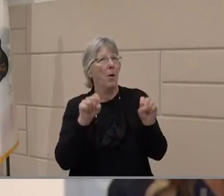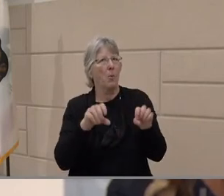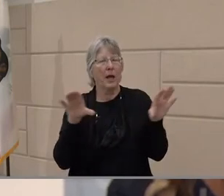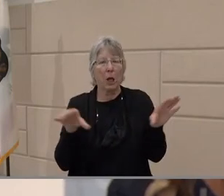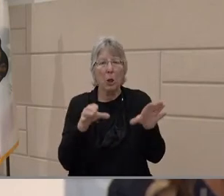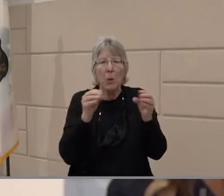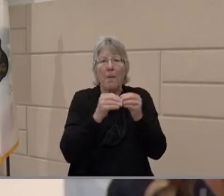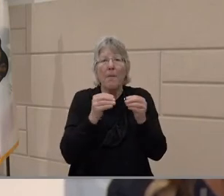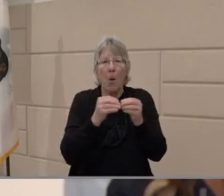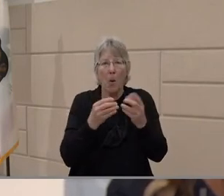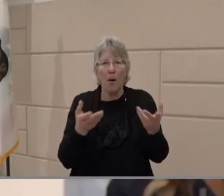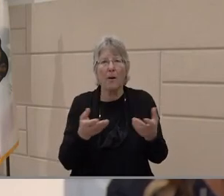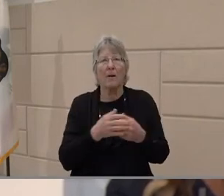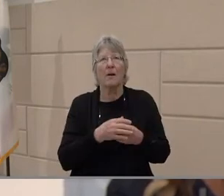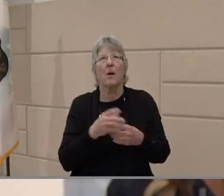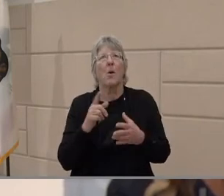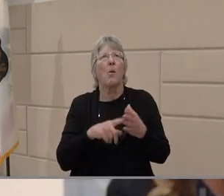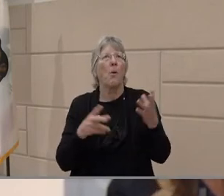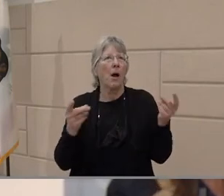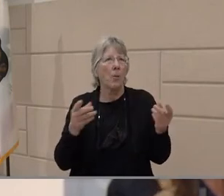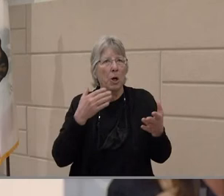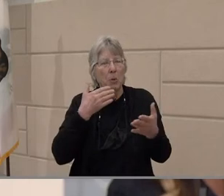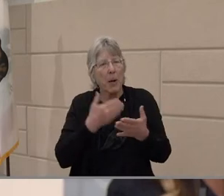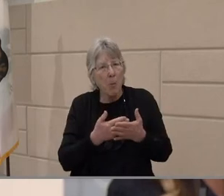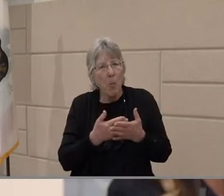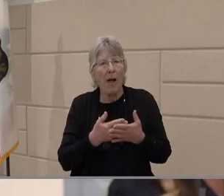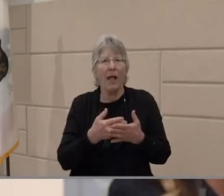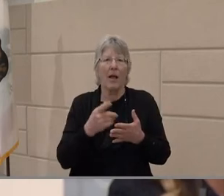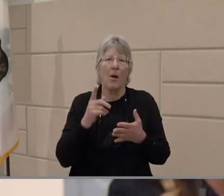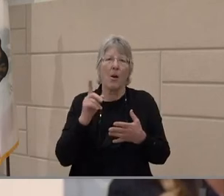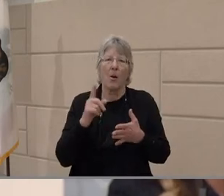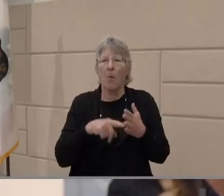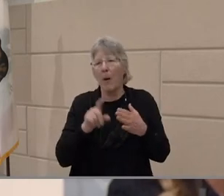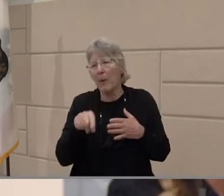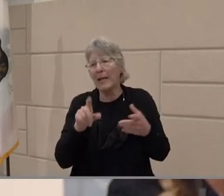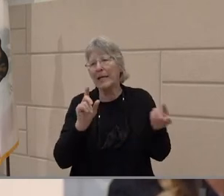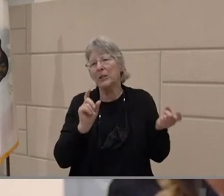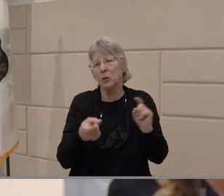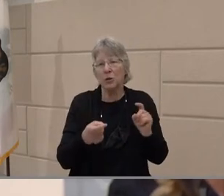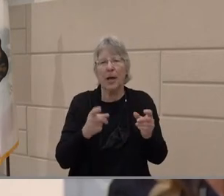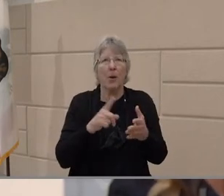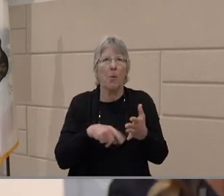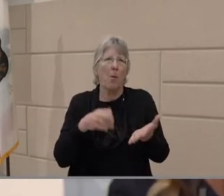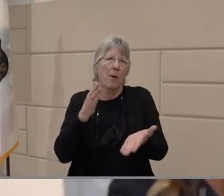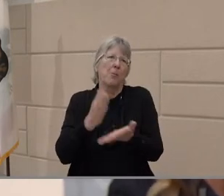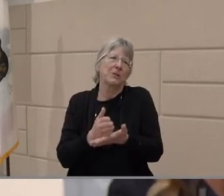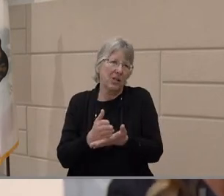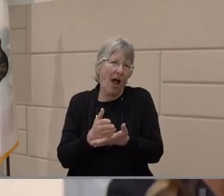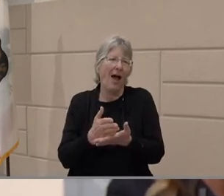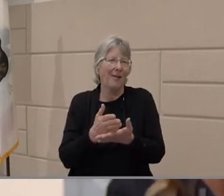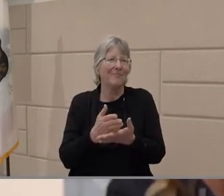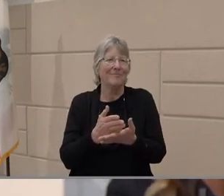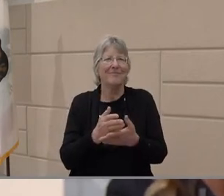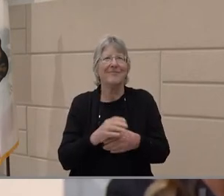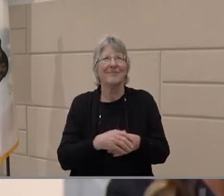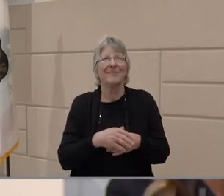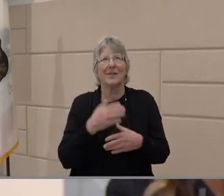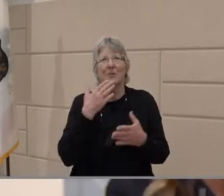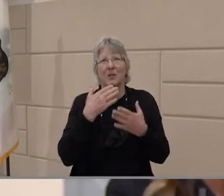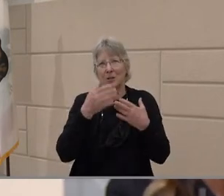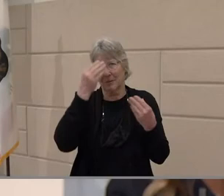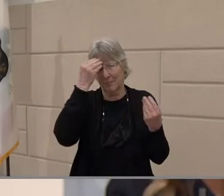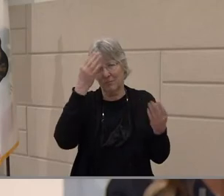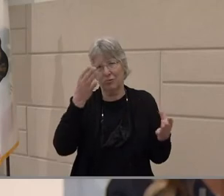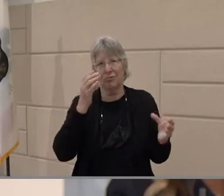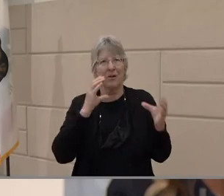ตัวตัวสนาบะเกให้ยังยกมาปิโครธาแต่ยังนั่งพลัดพลอไปคละโดย